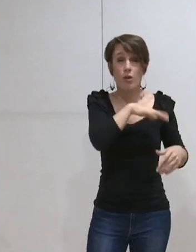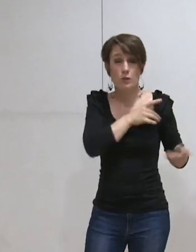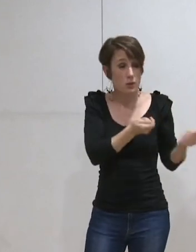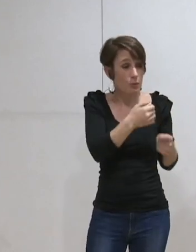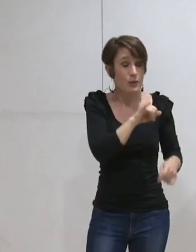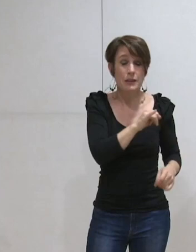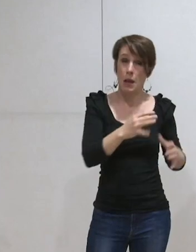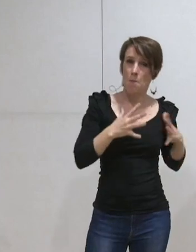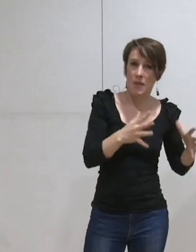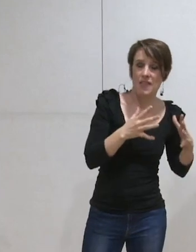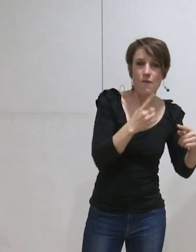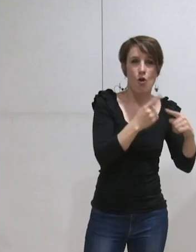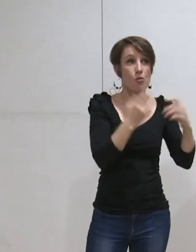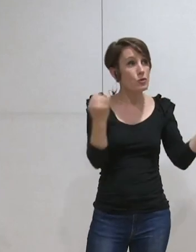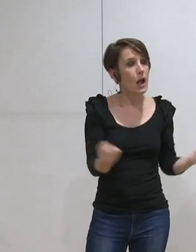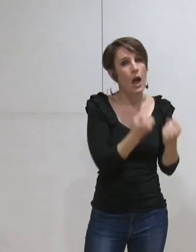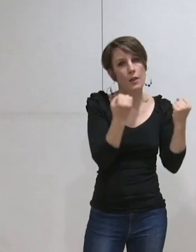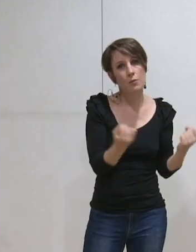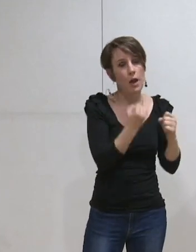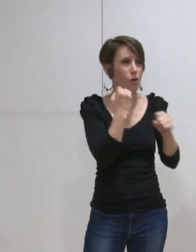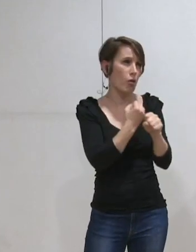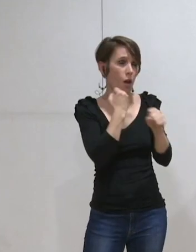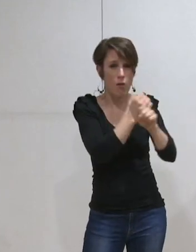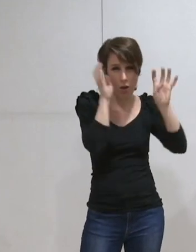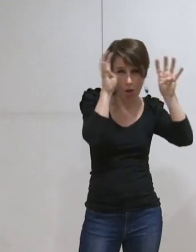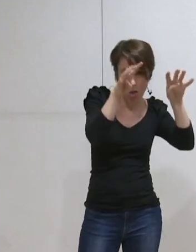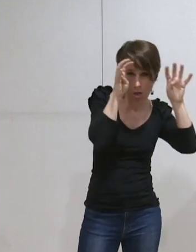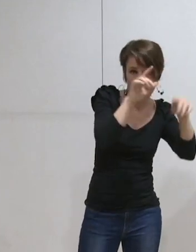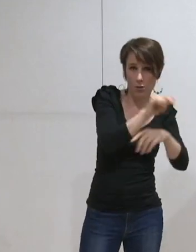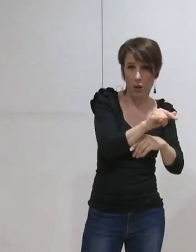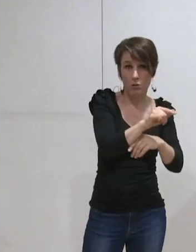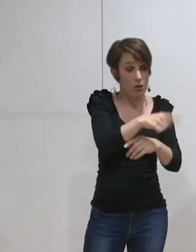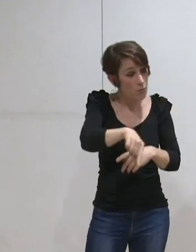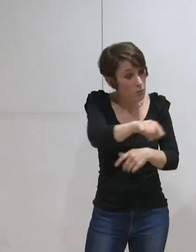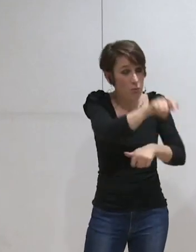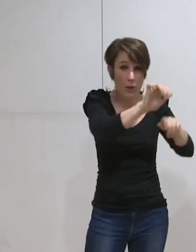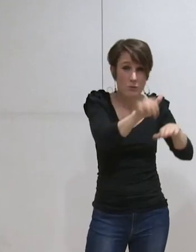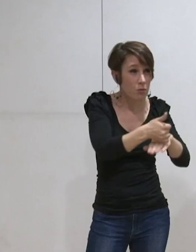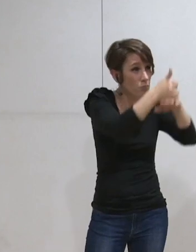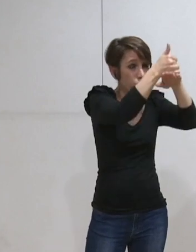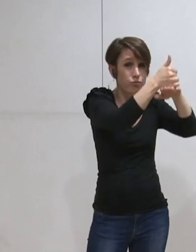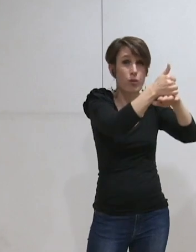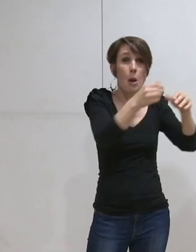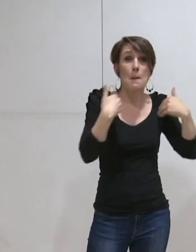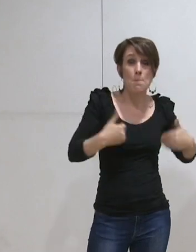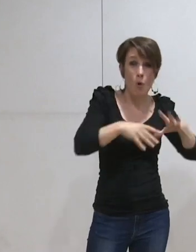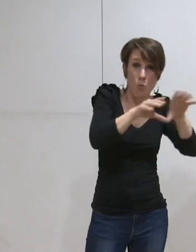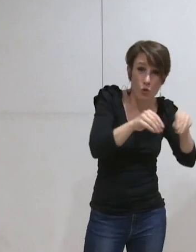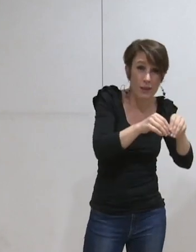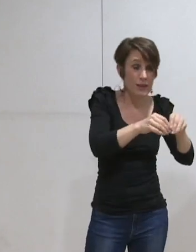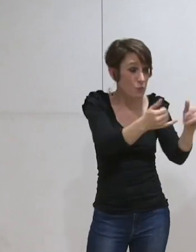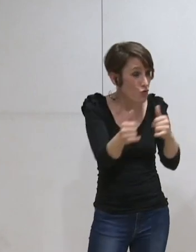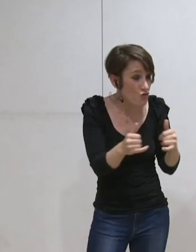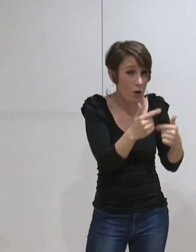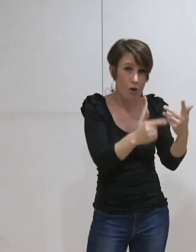dévoués et engagés qui ne comptent pas leurs heures nous adressons à tous dirigeants membres de l'équipe et joueurs notre soutien